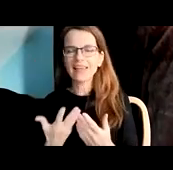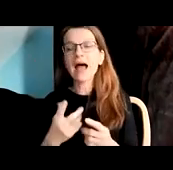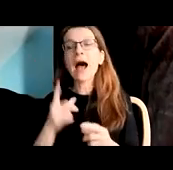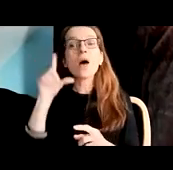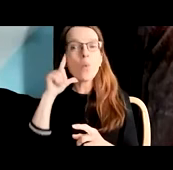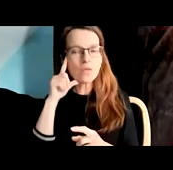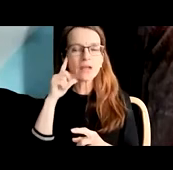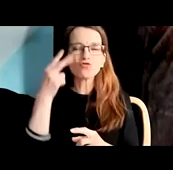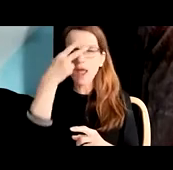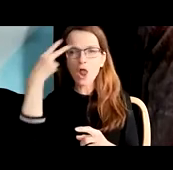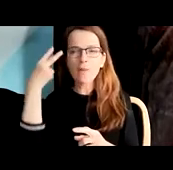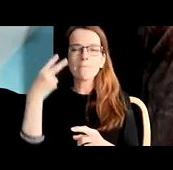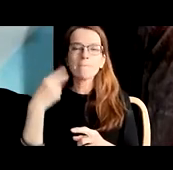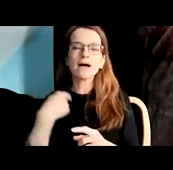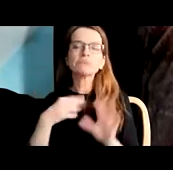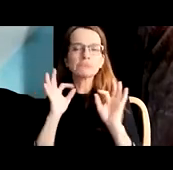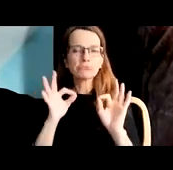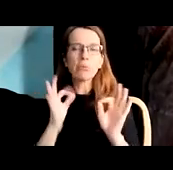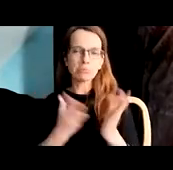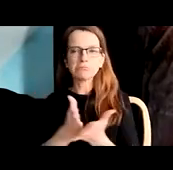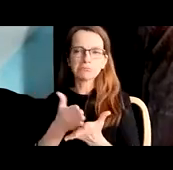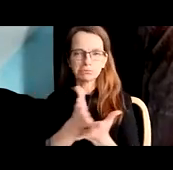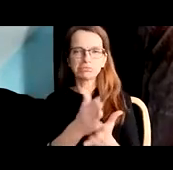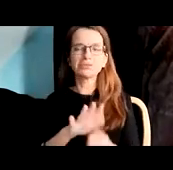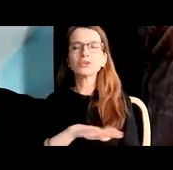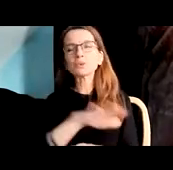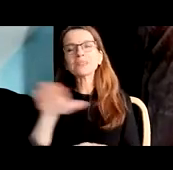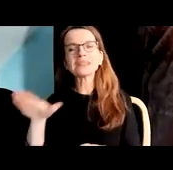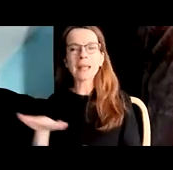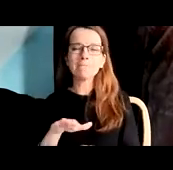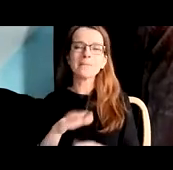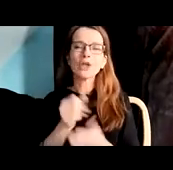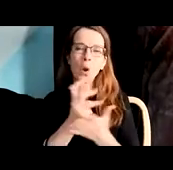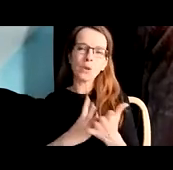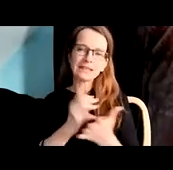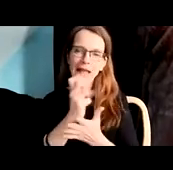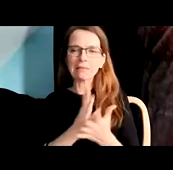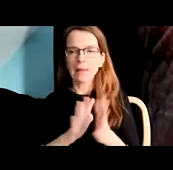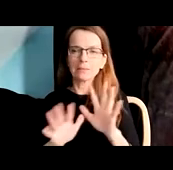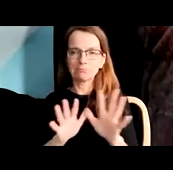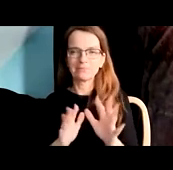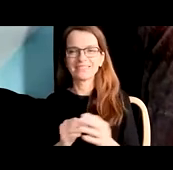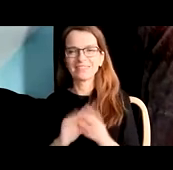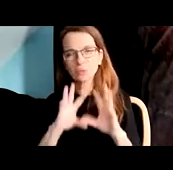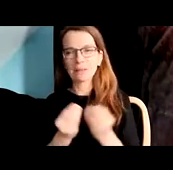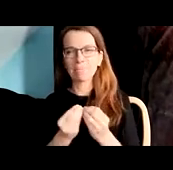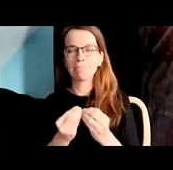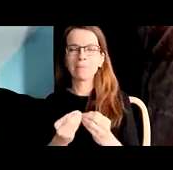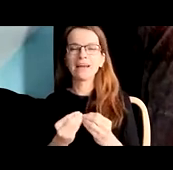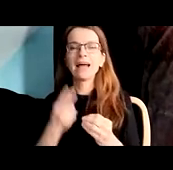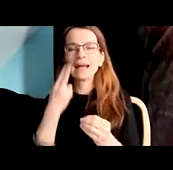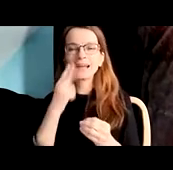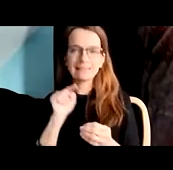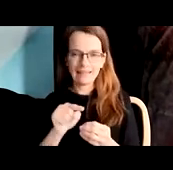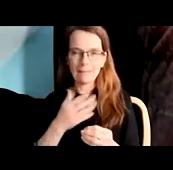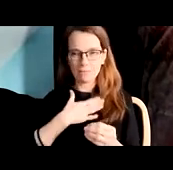sem dobro shajala tudi z vsemi ocenami in z vsem, tako da glede tega,